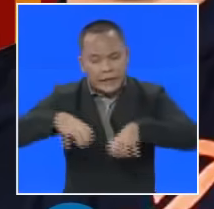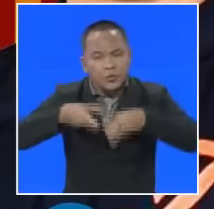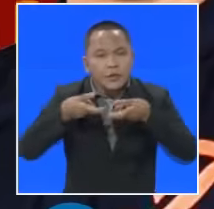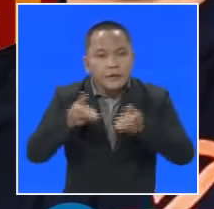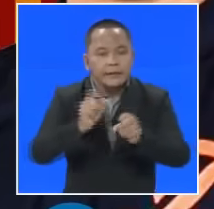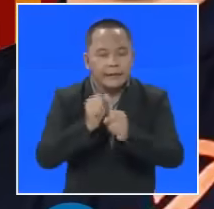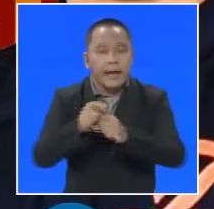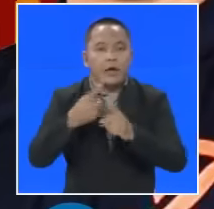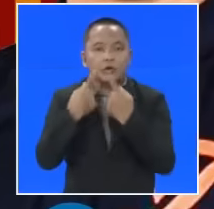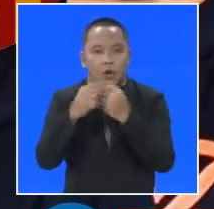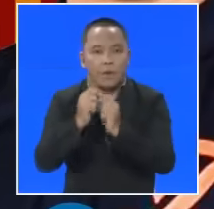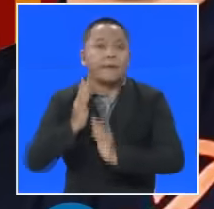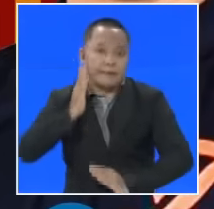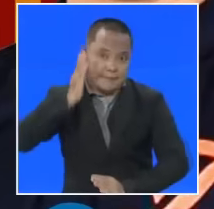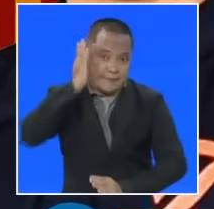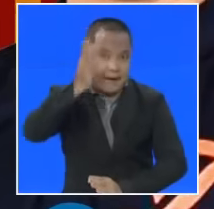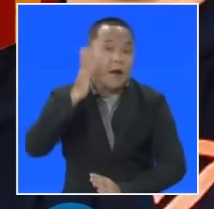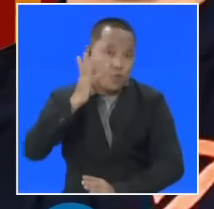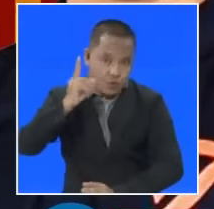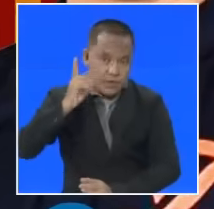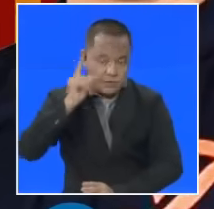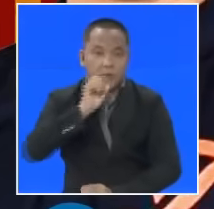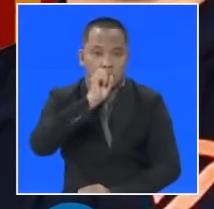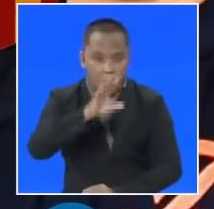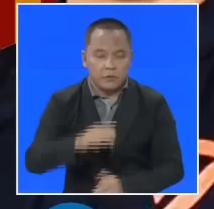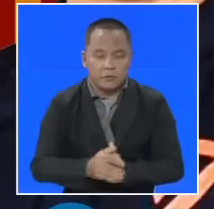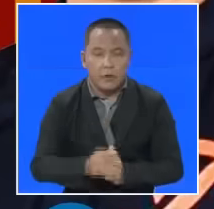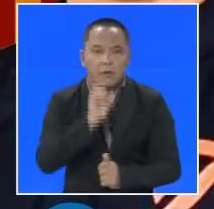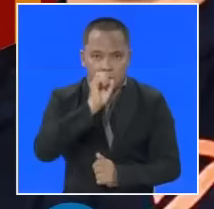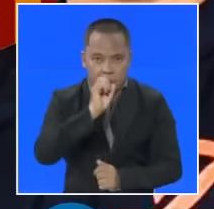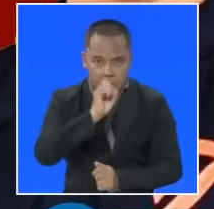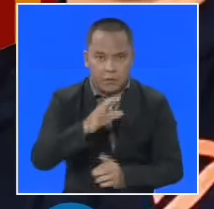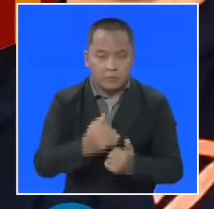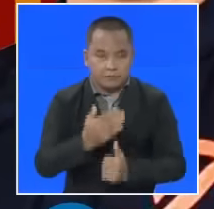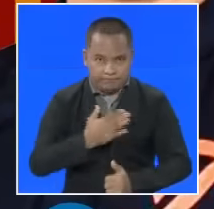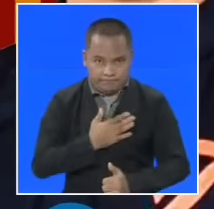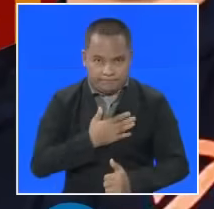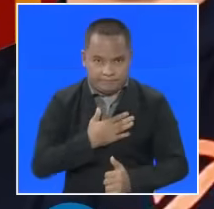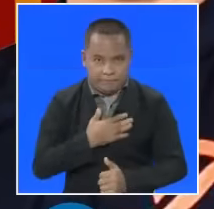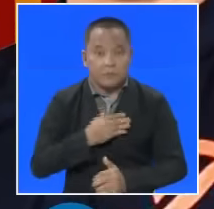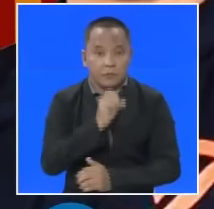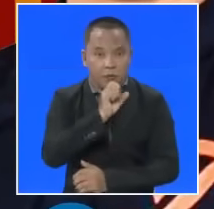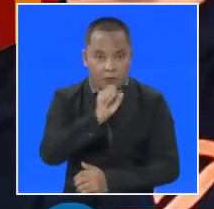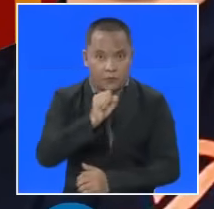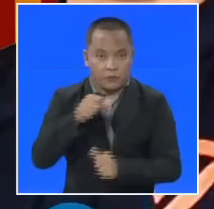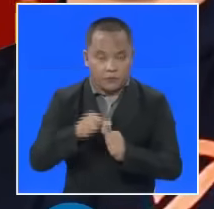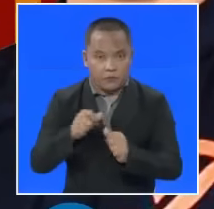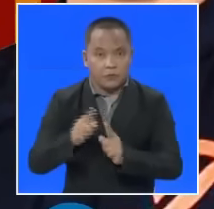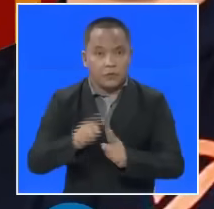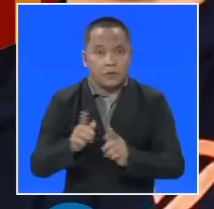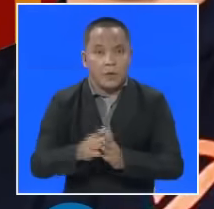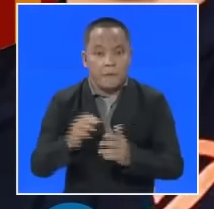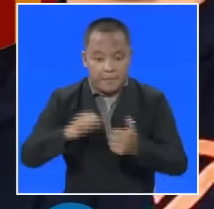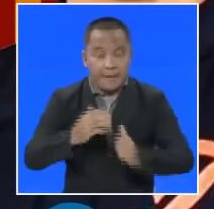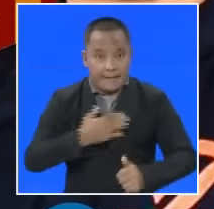นี่ยก็อาจจะให้คําตอบได้หลังจากวันพรุ่งนี้เย็นต้องเรียนอย่างนี้ว่าผมเนี่ยปกติเนี่ยไม่โดยเฉพาะ